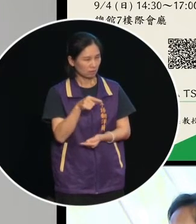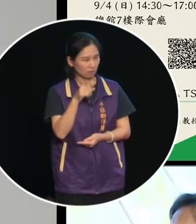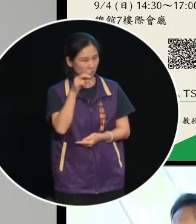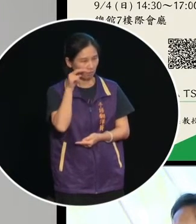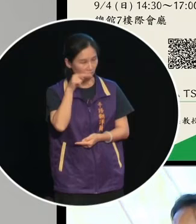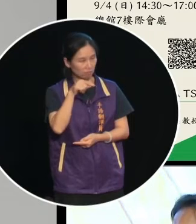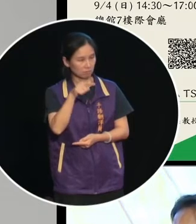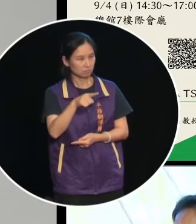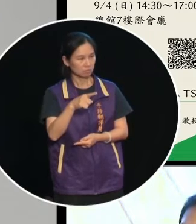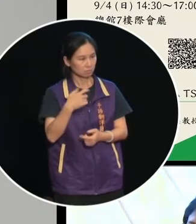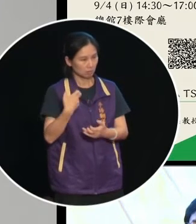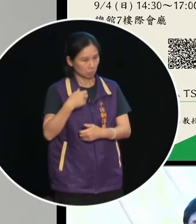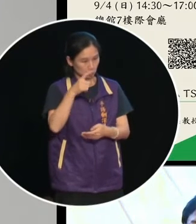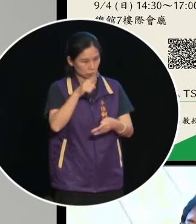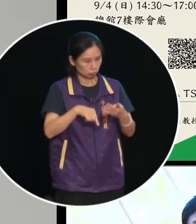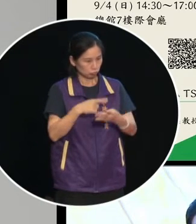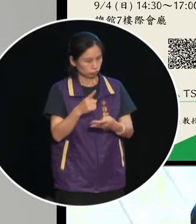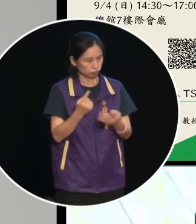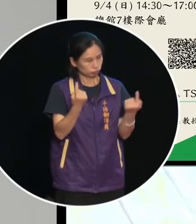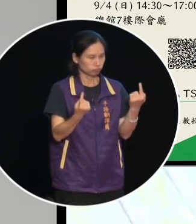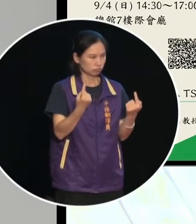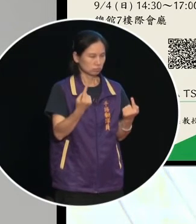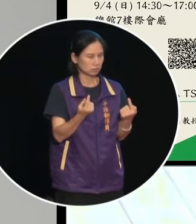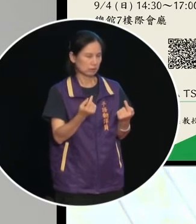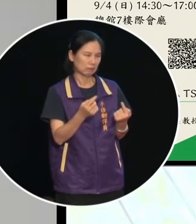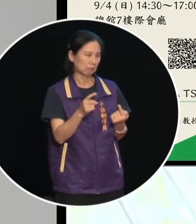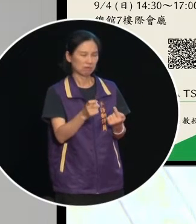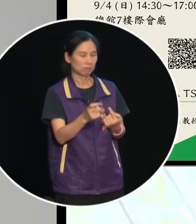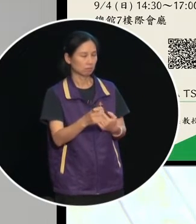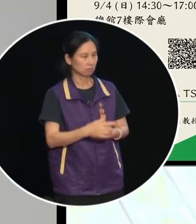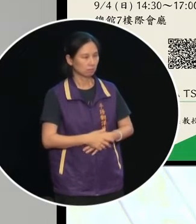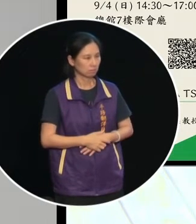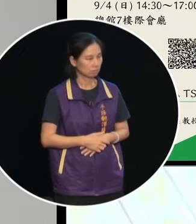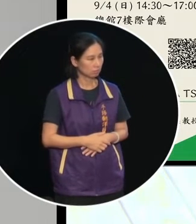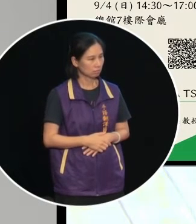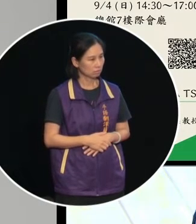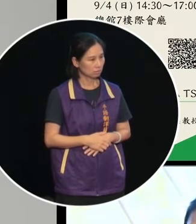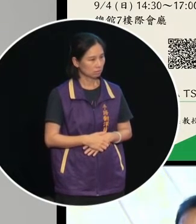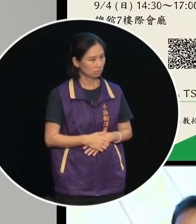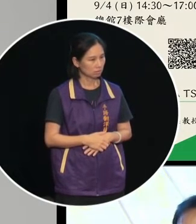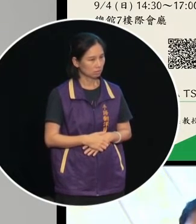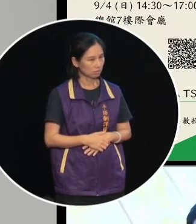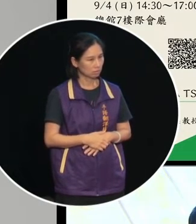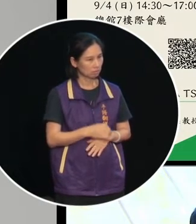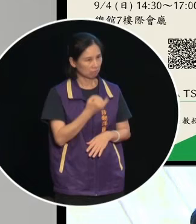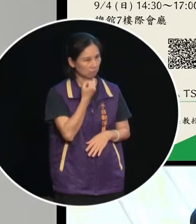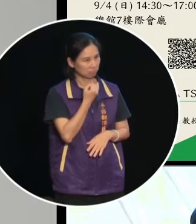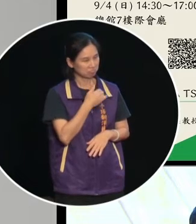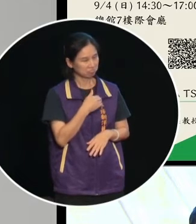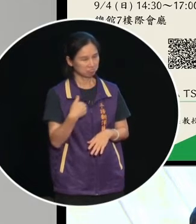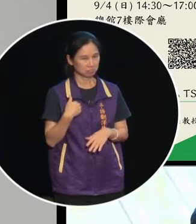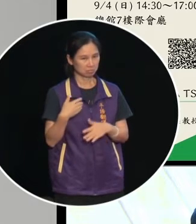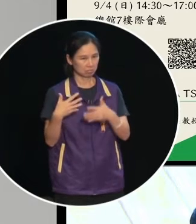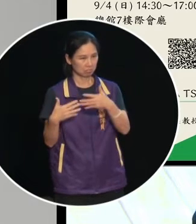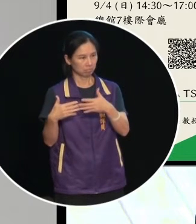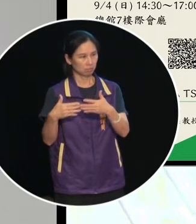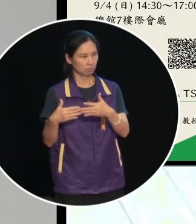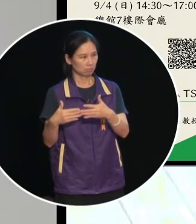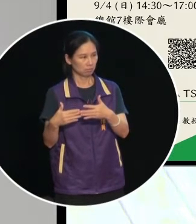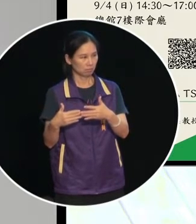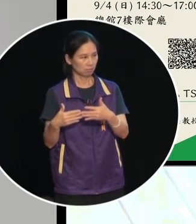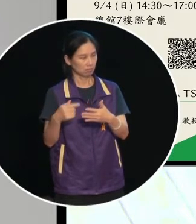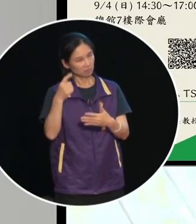事比较的话，就没有办法，可能能够打一两天、三